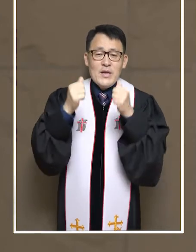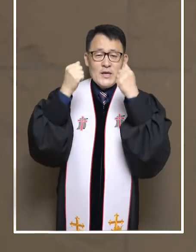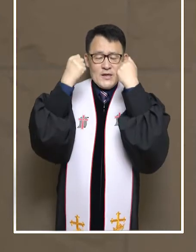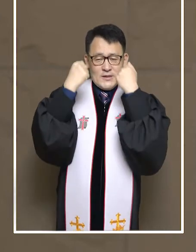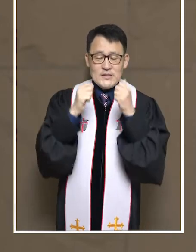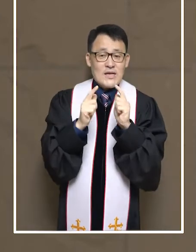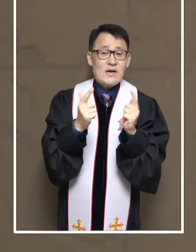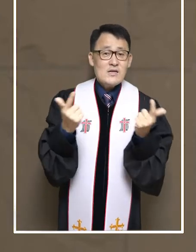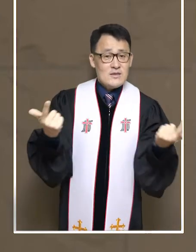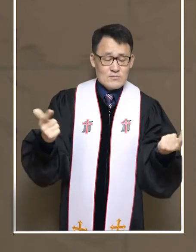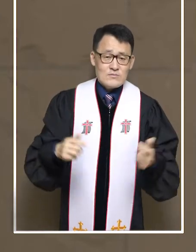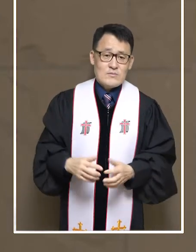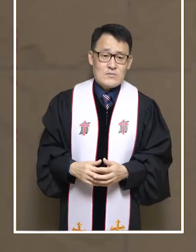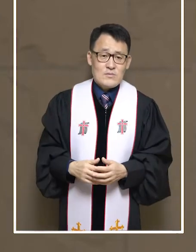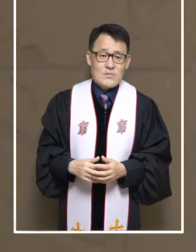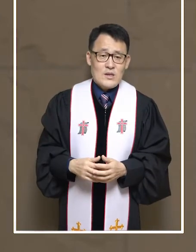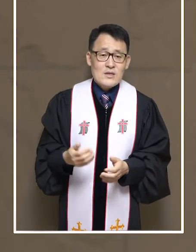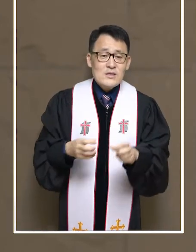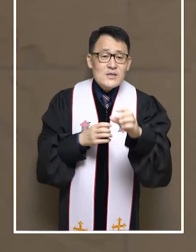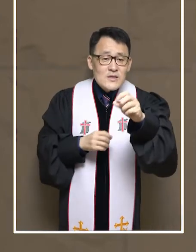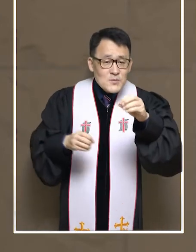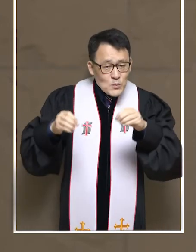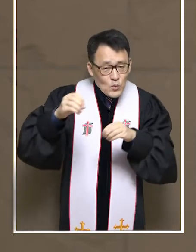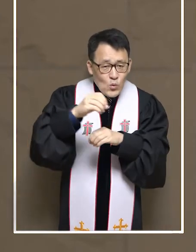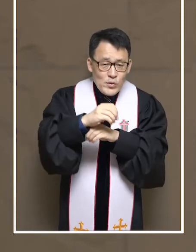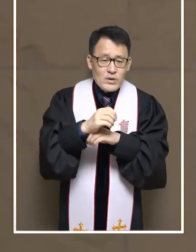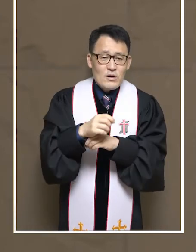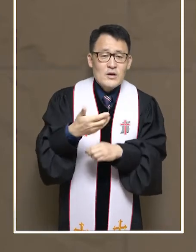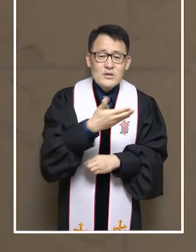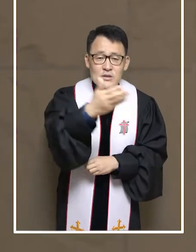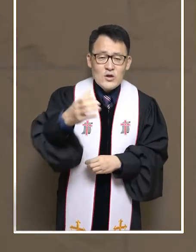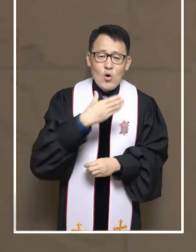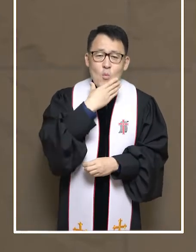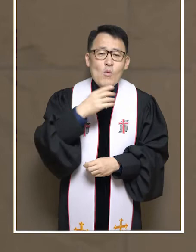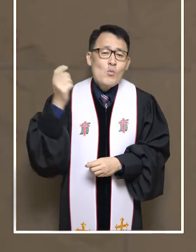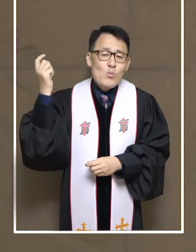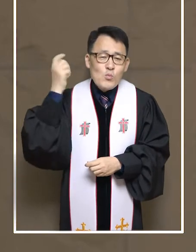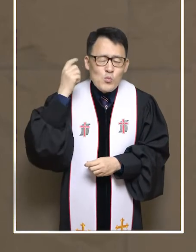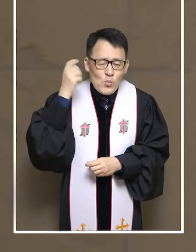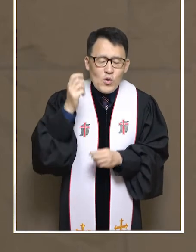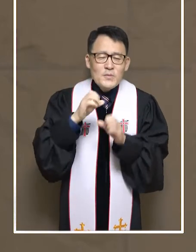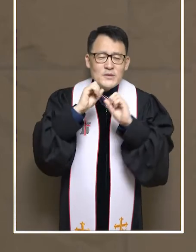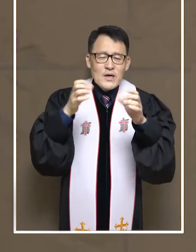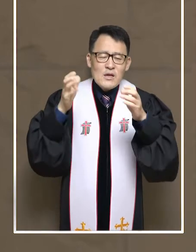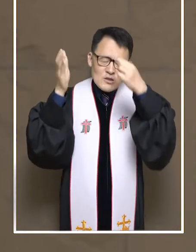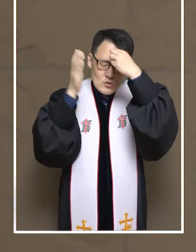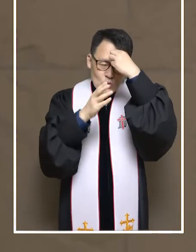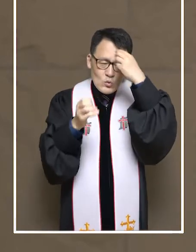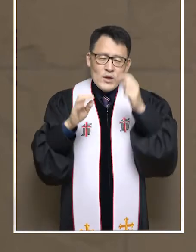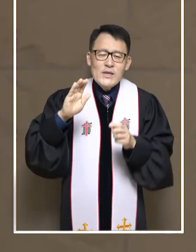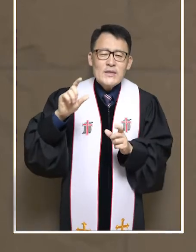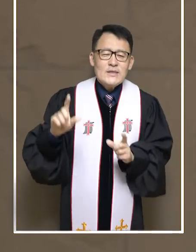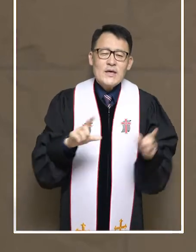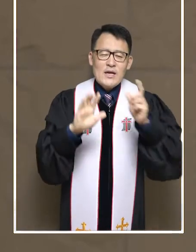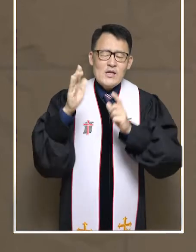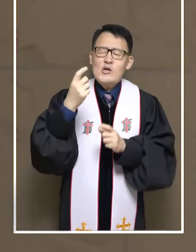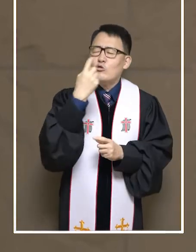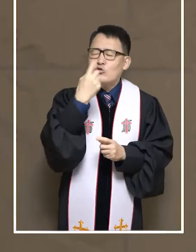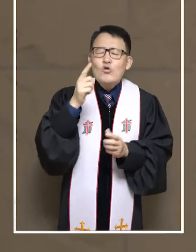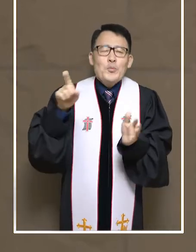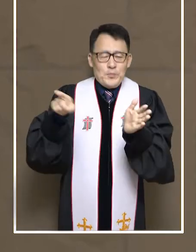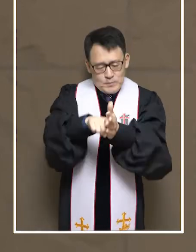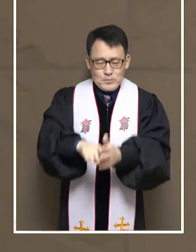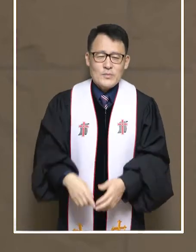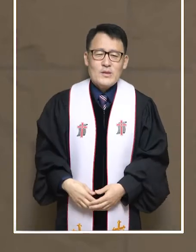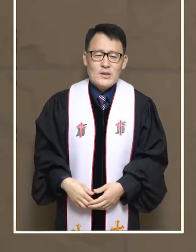하나님께서 함께 하시지 않기 때문입니다. 그래서 그들에게도 복음을 전도하는 성도로